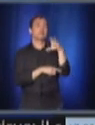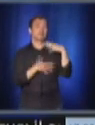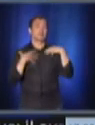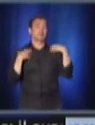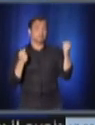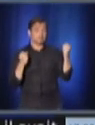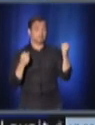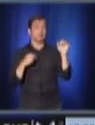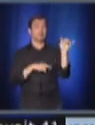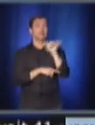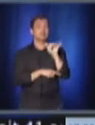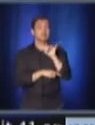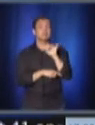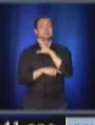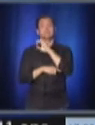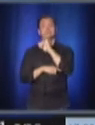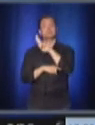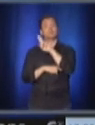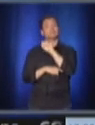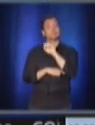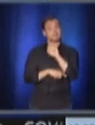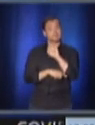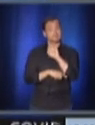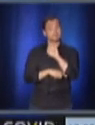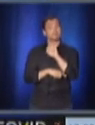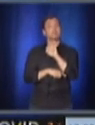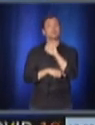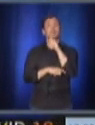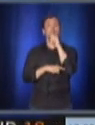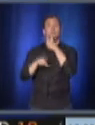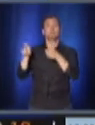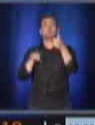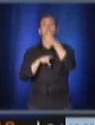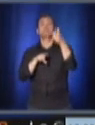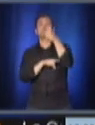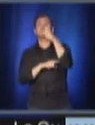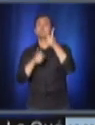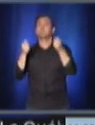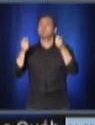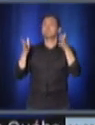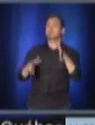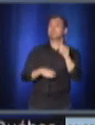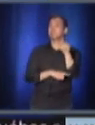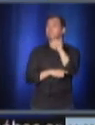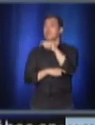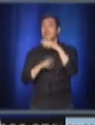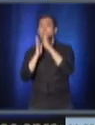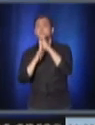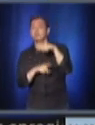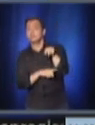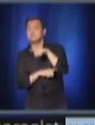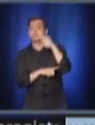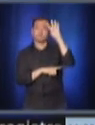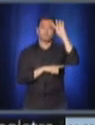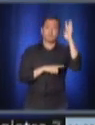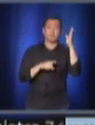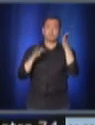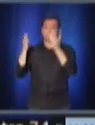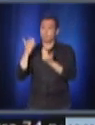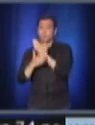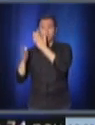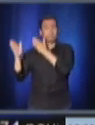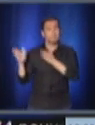et au CIS et CIUS, je ne sais pas encore comment les prononcer en anglais, donc au directeur, de travailler ensemble et d'arriver rapidement